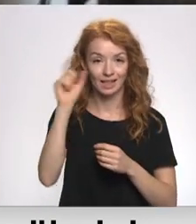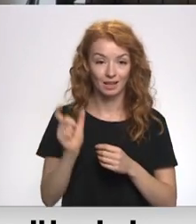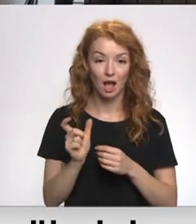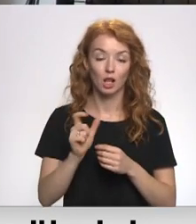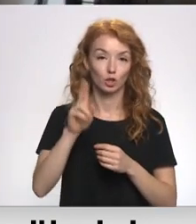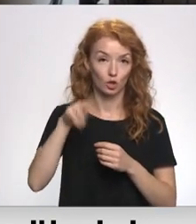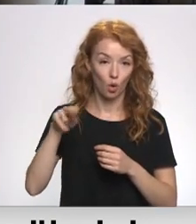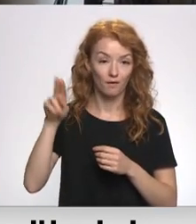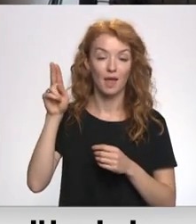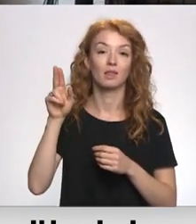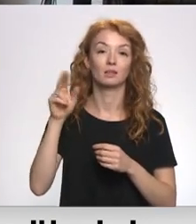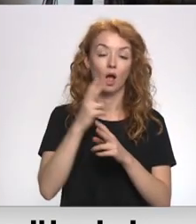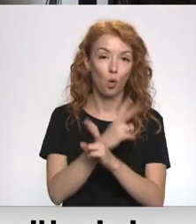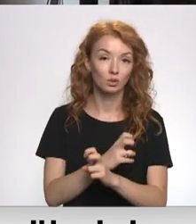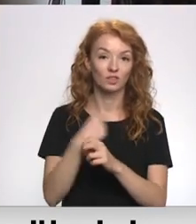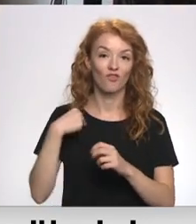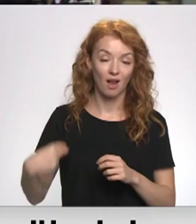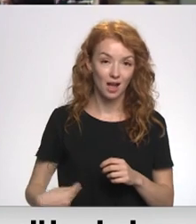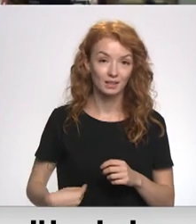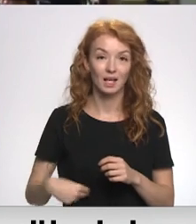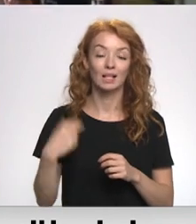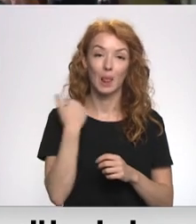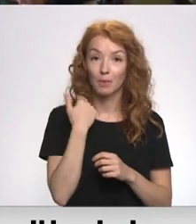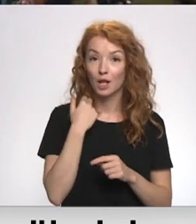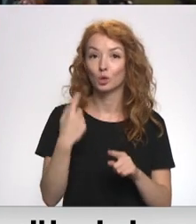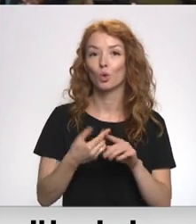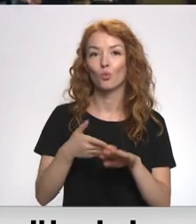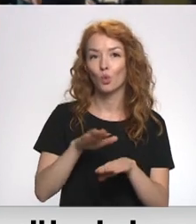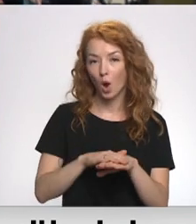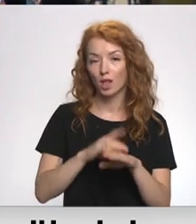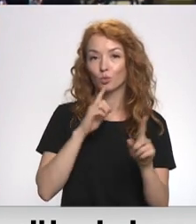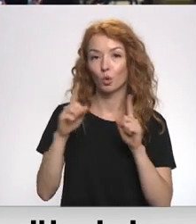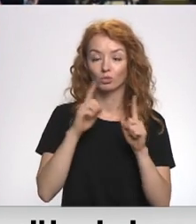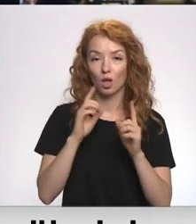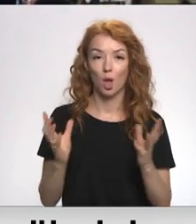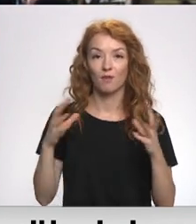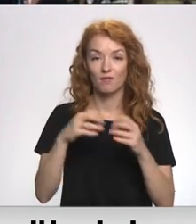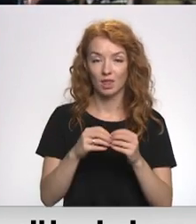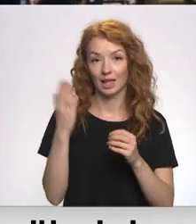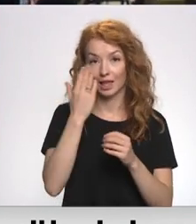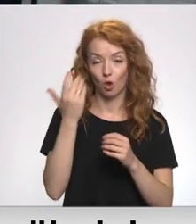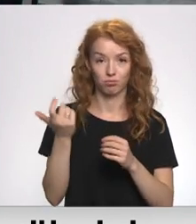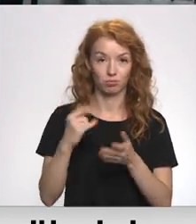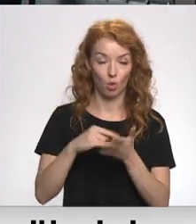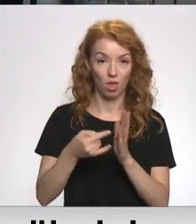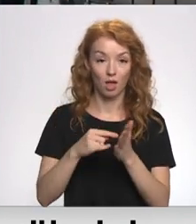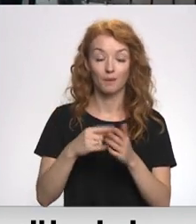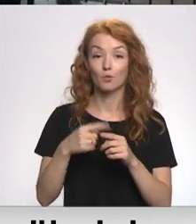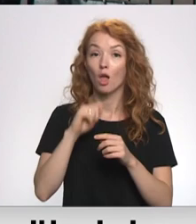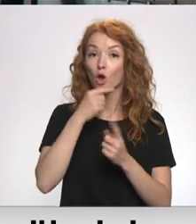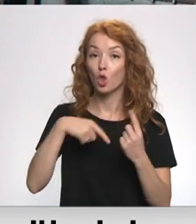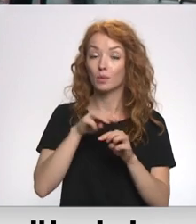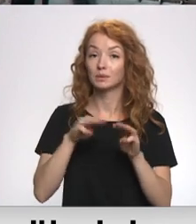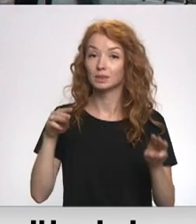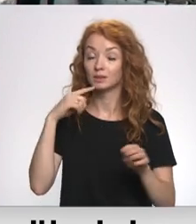Itālijas, Norvēģijas, Austrijas, Francijas, Lielbritānijas un Polijas producentu apvienību kino projekti. Ekonomikas ministrija norāda,